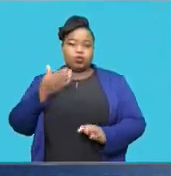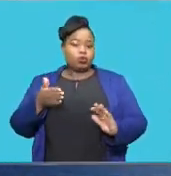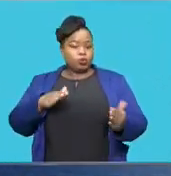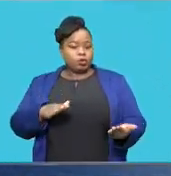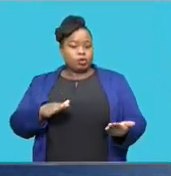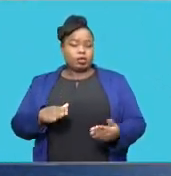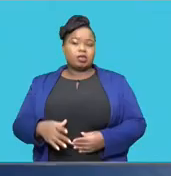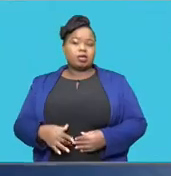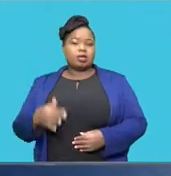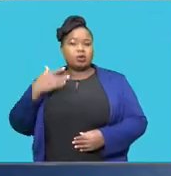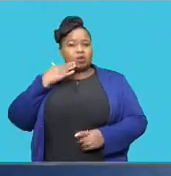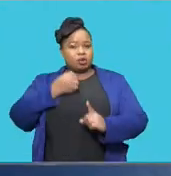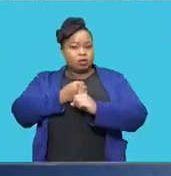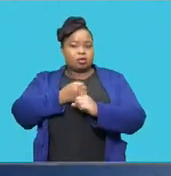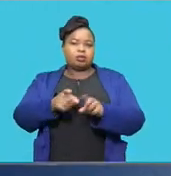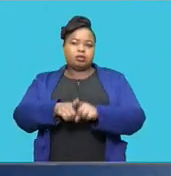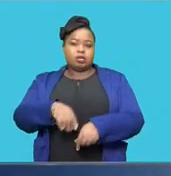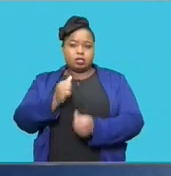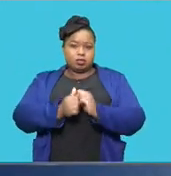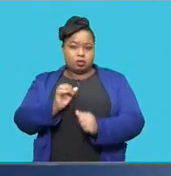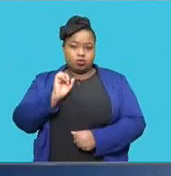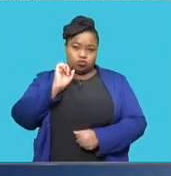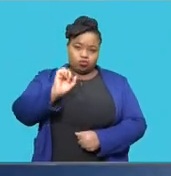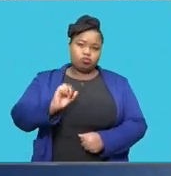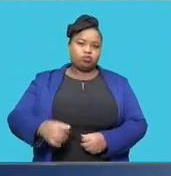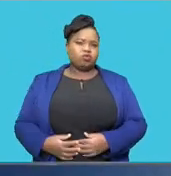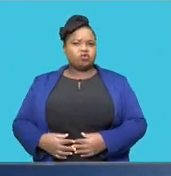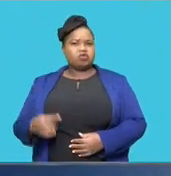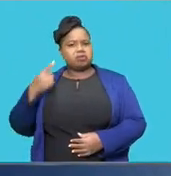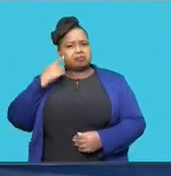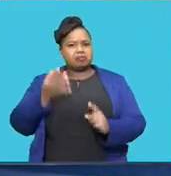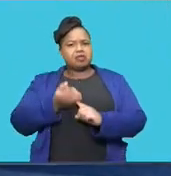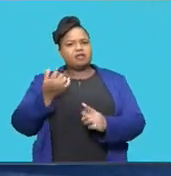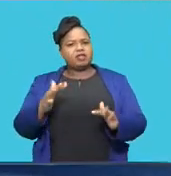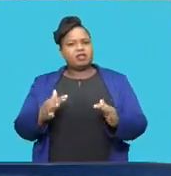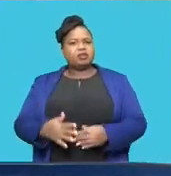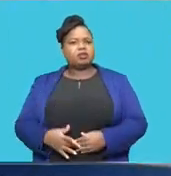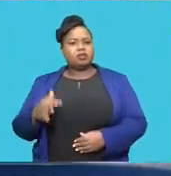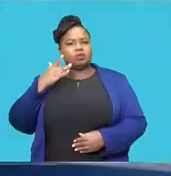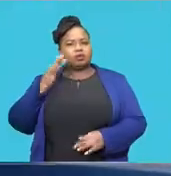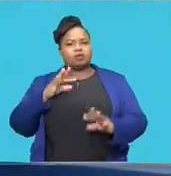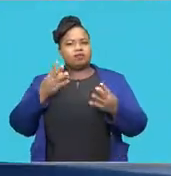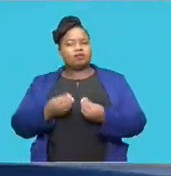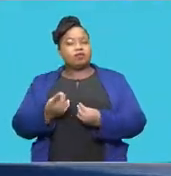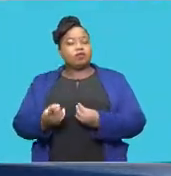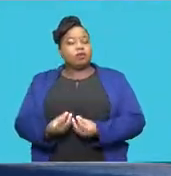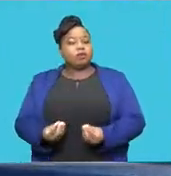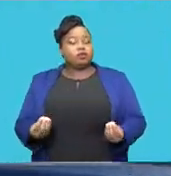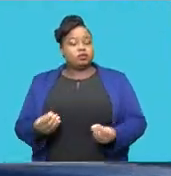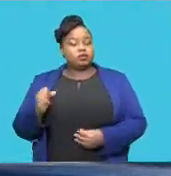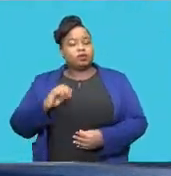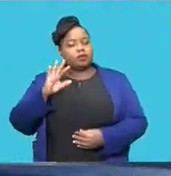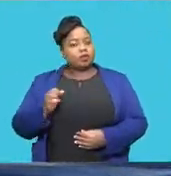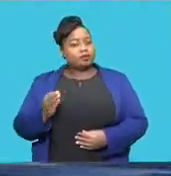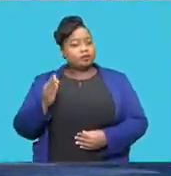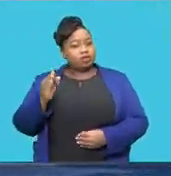laphalala ekubandakanyeka kulo umntakwenu lazala iziqhamo mhlawumbi xa ujonge isimo semfundo mhlawumbi nekamva liqaqambileyo labantwana boMzantsi